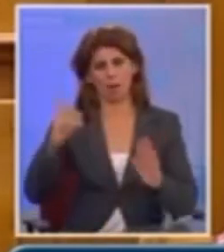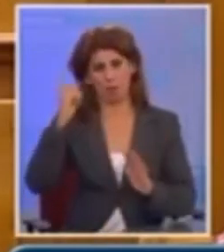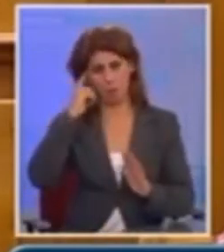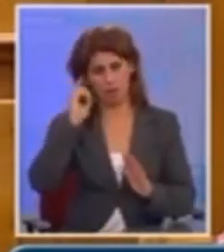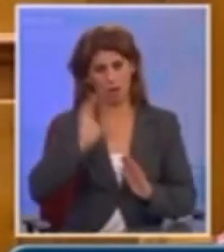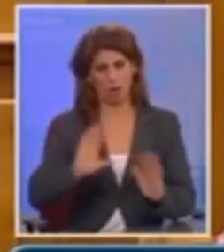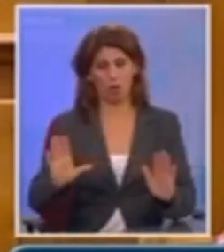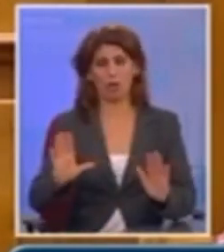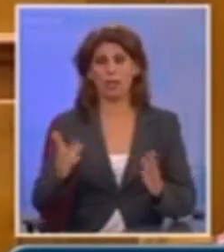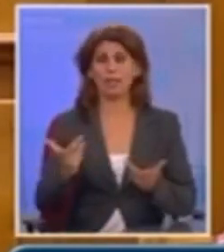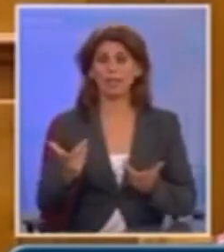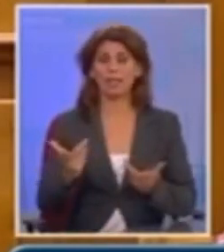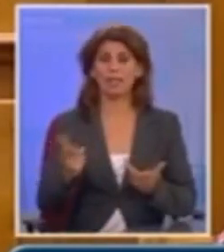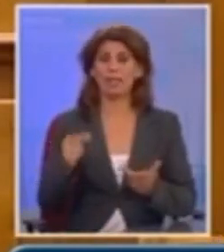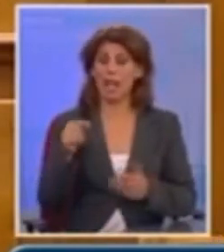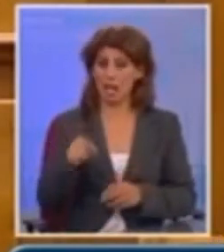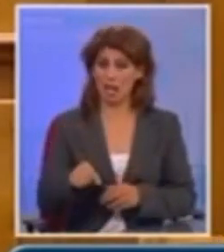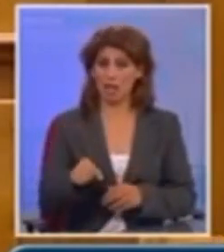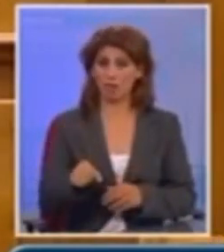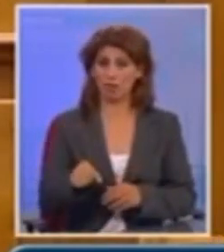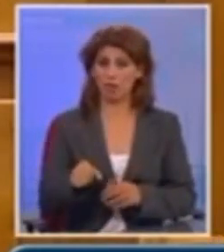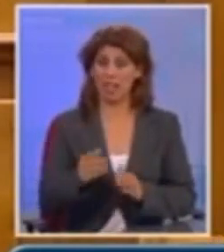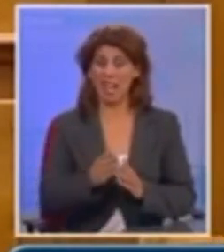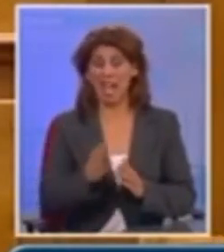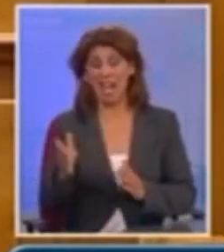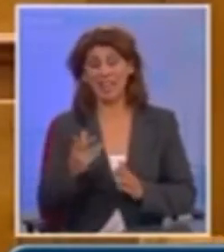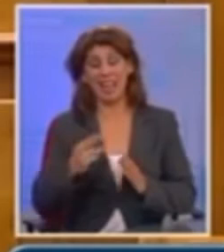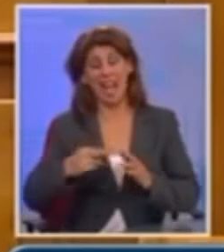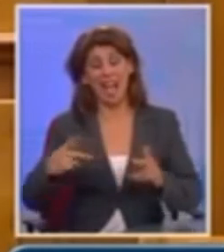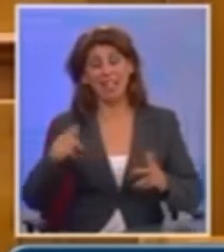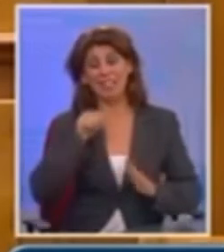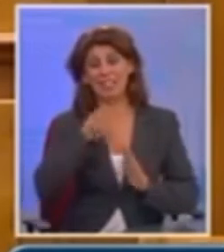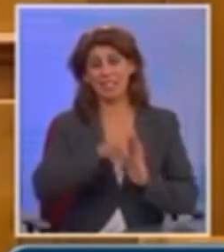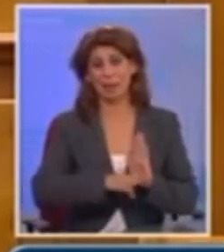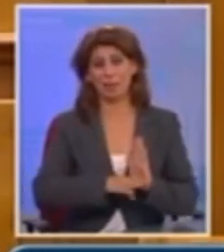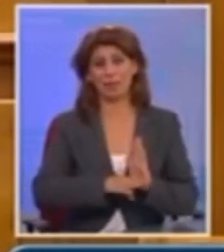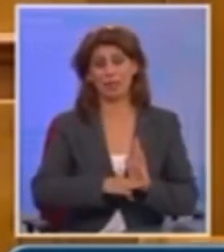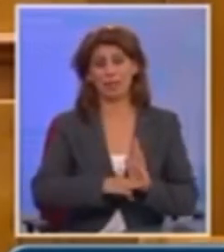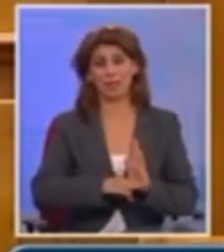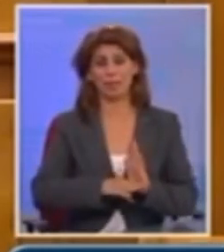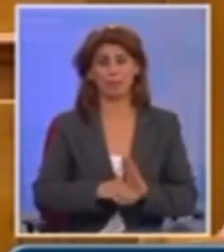τους, γιατί συνιστά ακραία αντισυνταγματική,